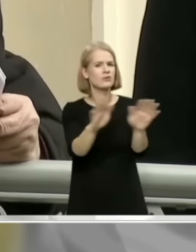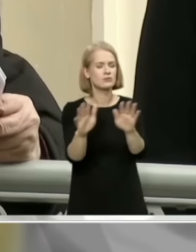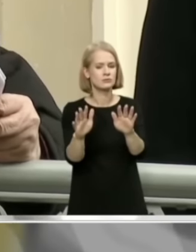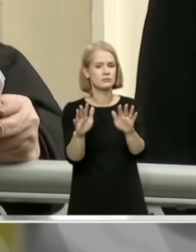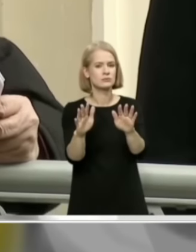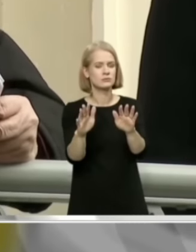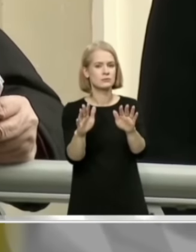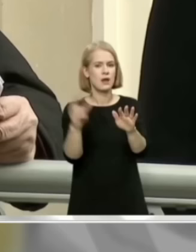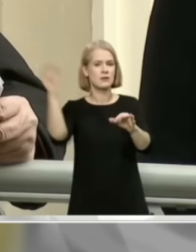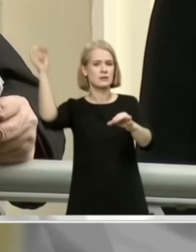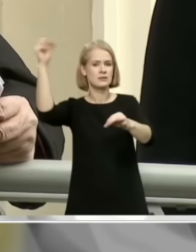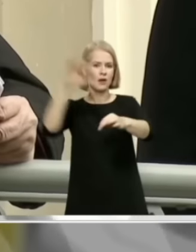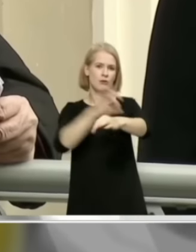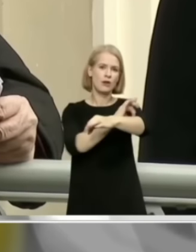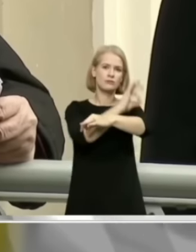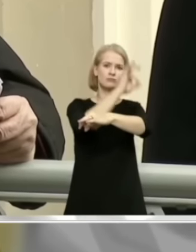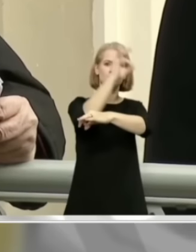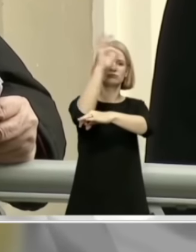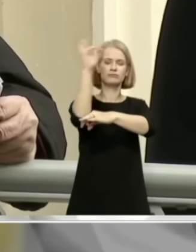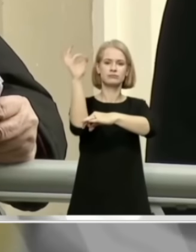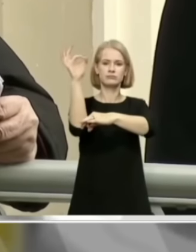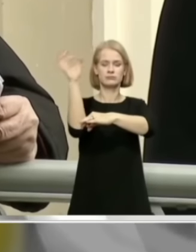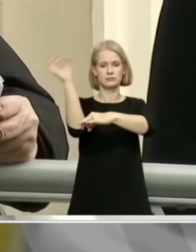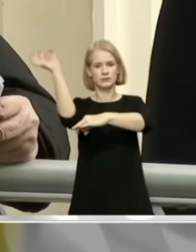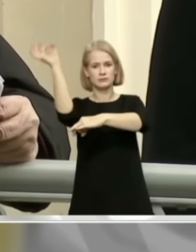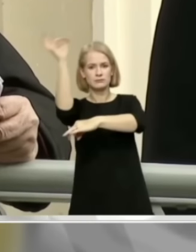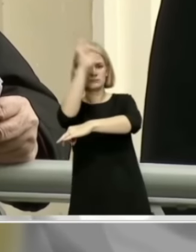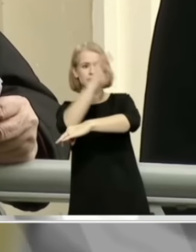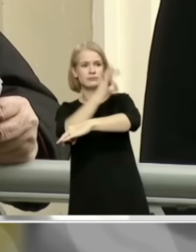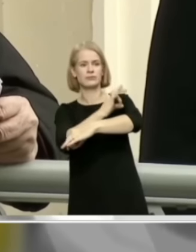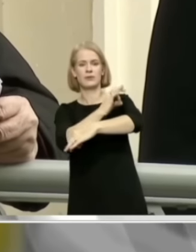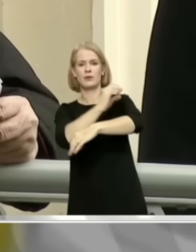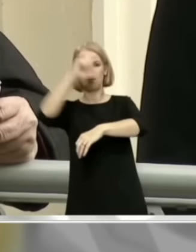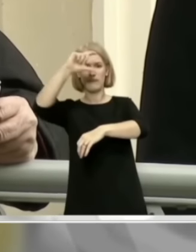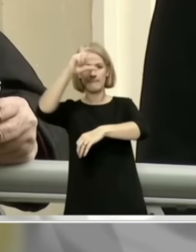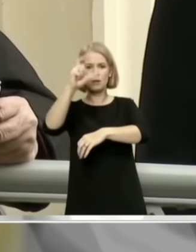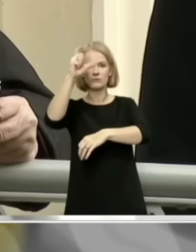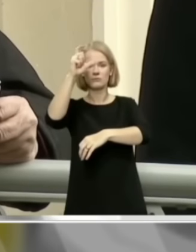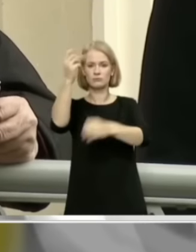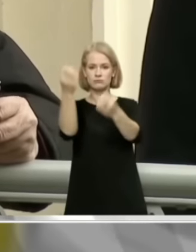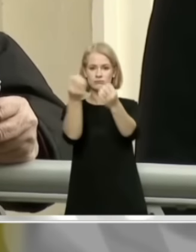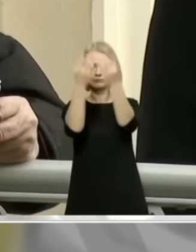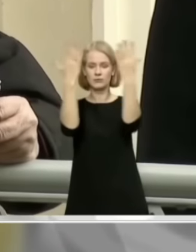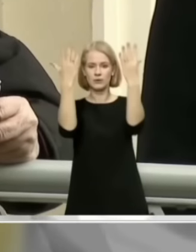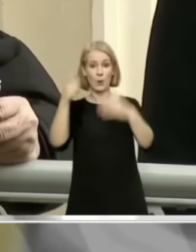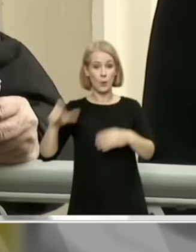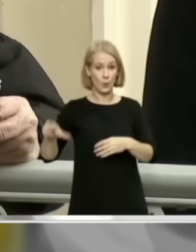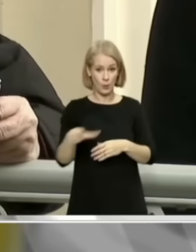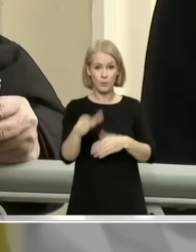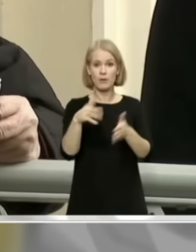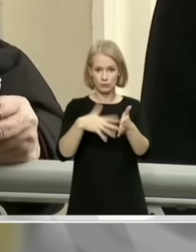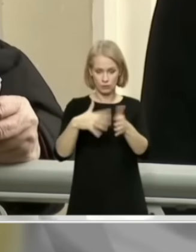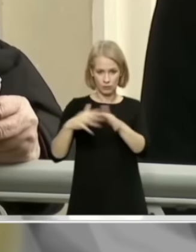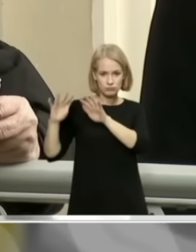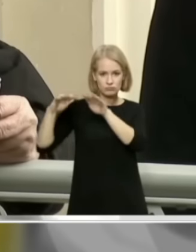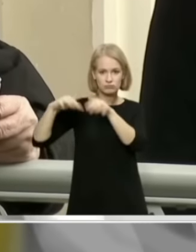Saulė teka, mėnuo dega, upės nesustoja.